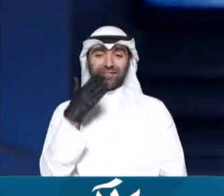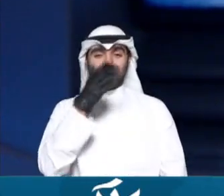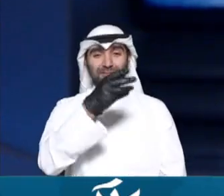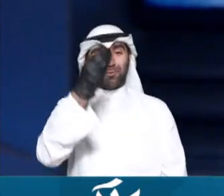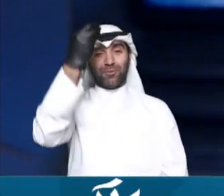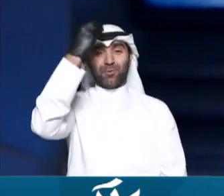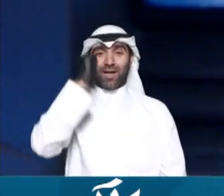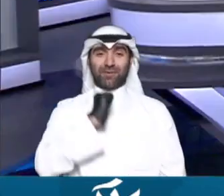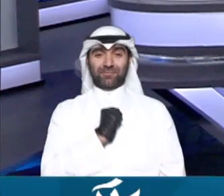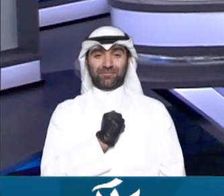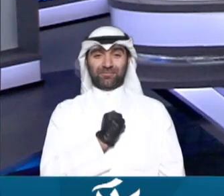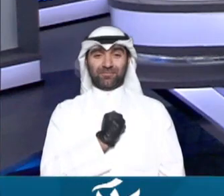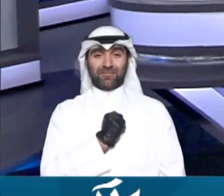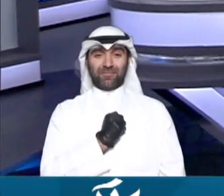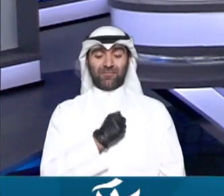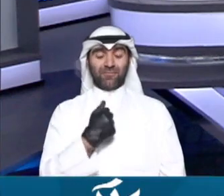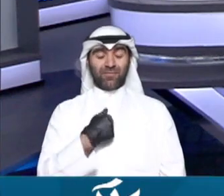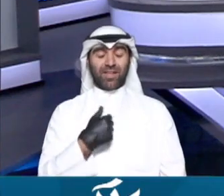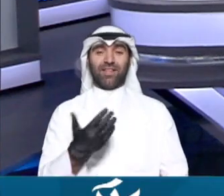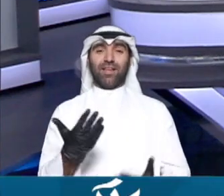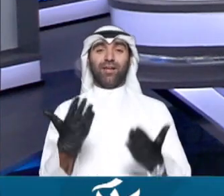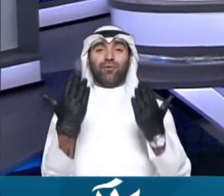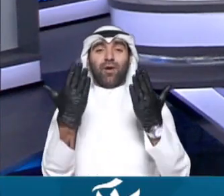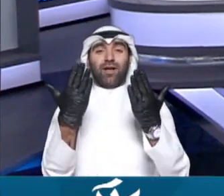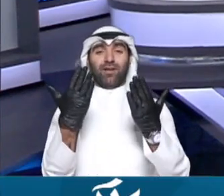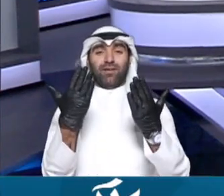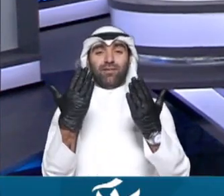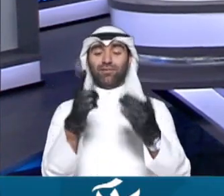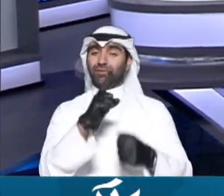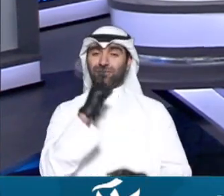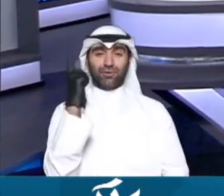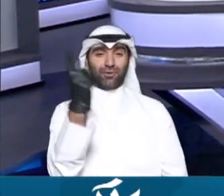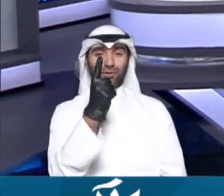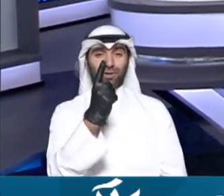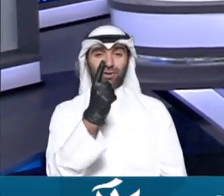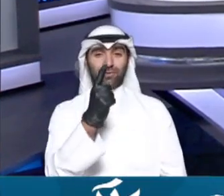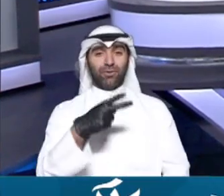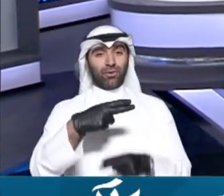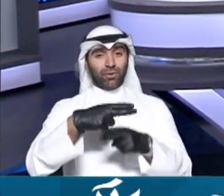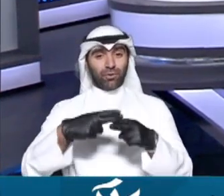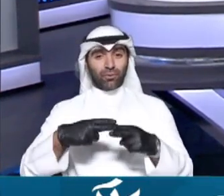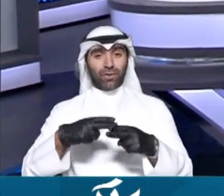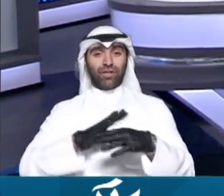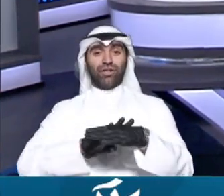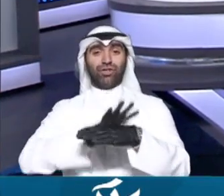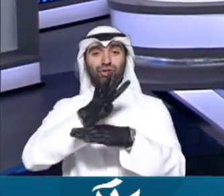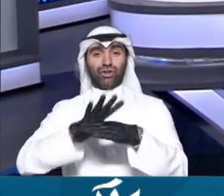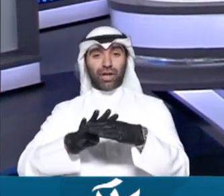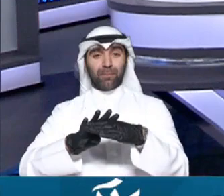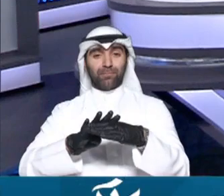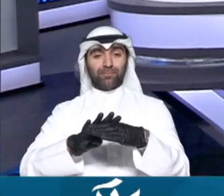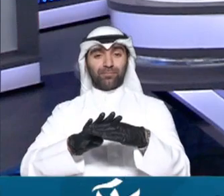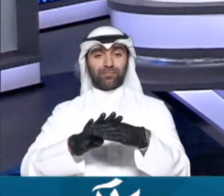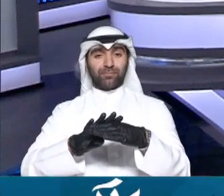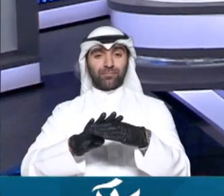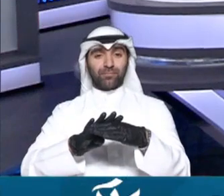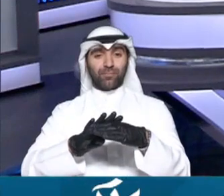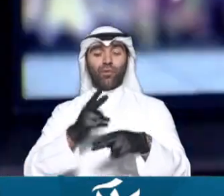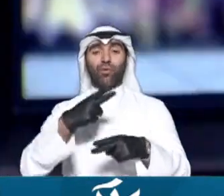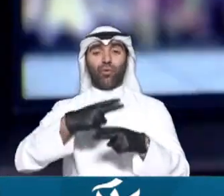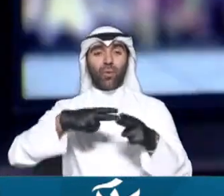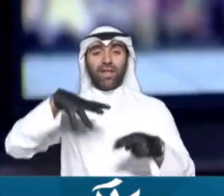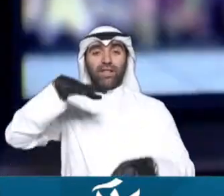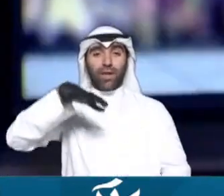الدعاء الخاص يا عامر، الله يجزاك وللشعب والأمة والحكومة، أقول قد علمنا مجيئكم ففرشنا